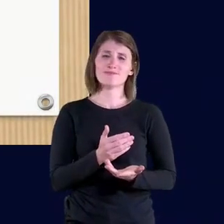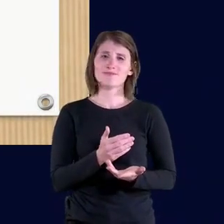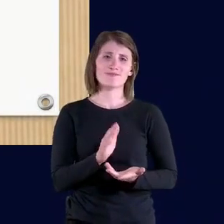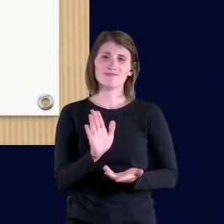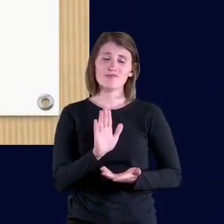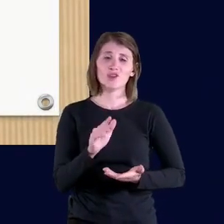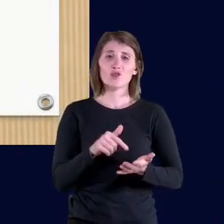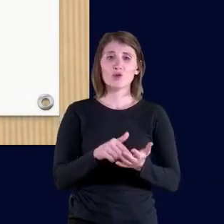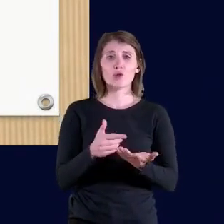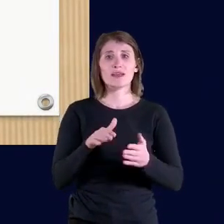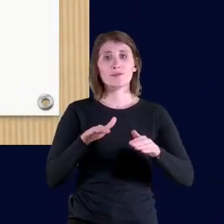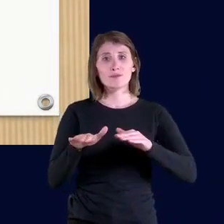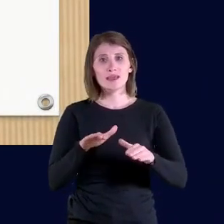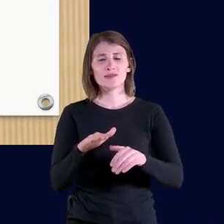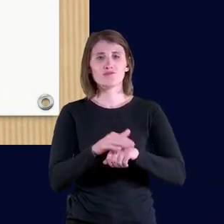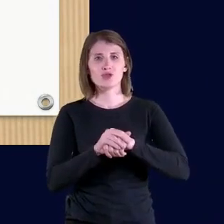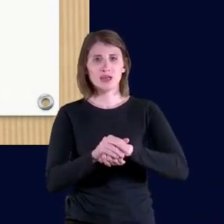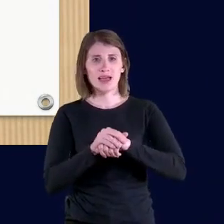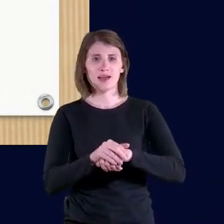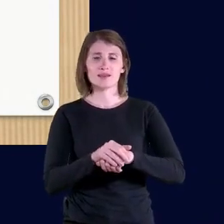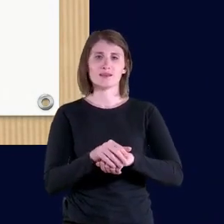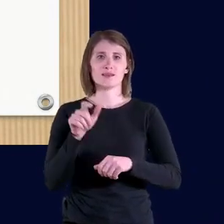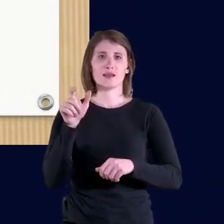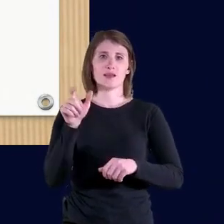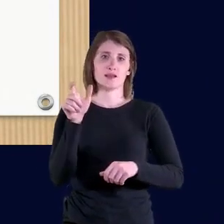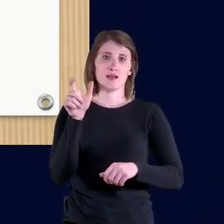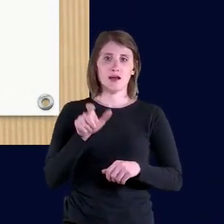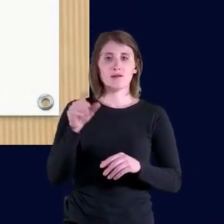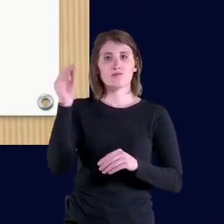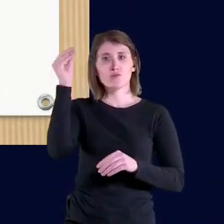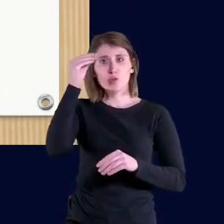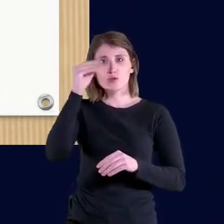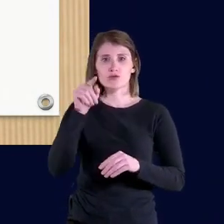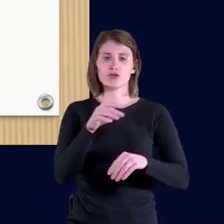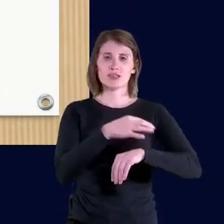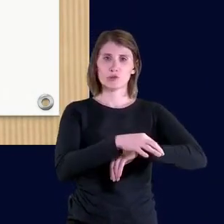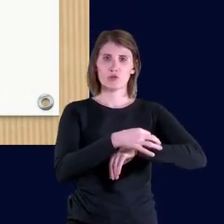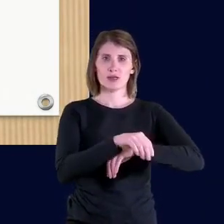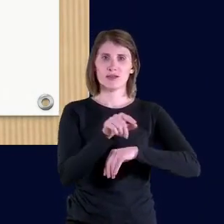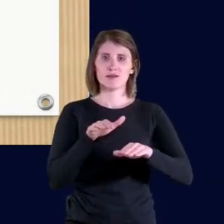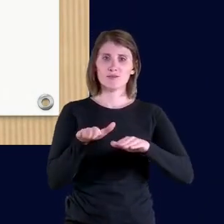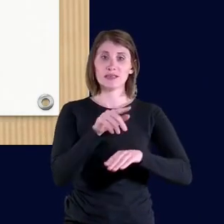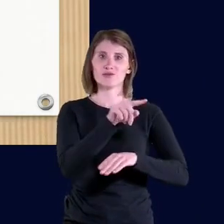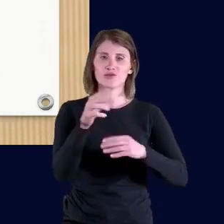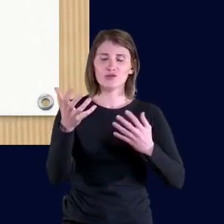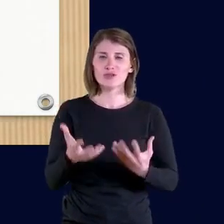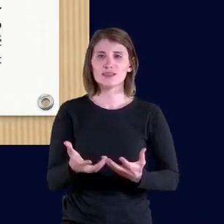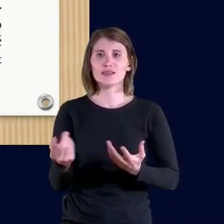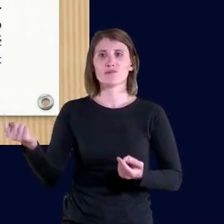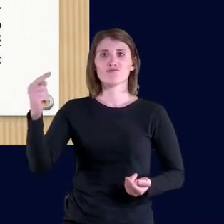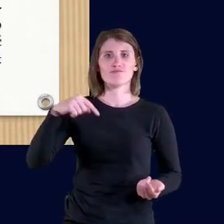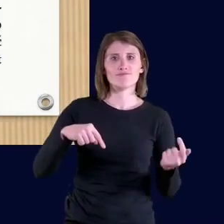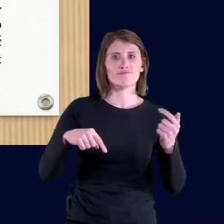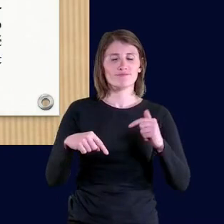ucznia czy też dla studenta To ma być miejsce do którego będzie chciał wracać